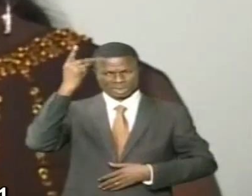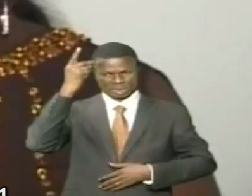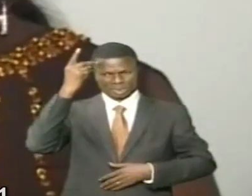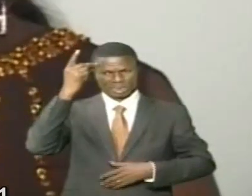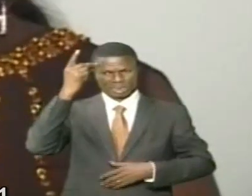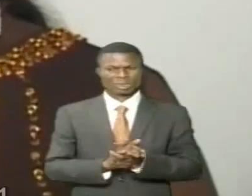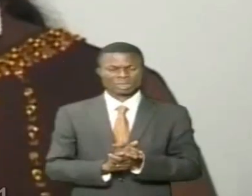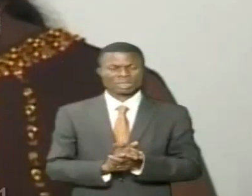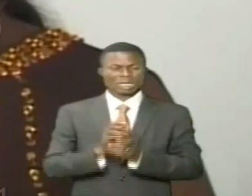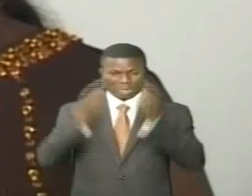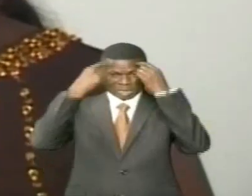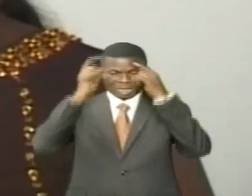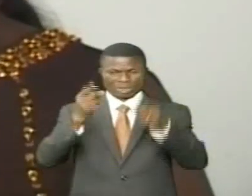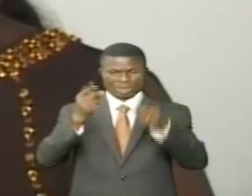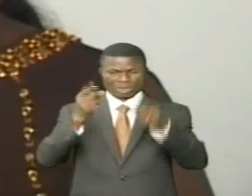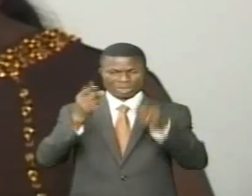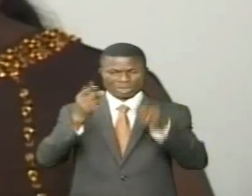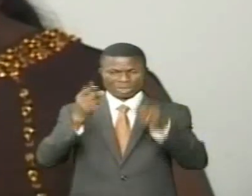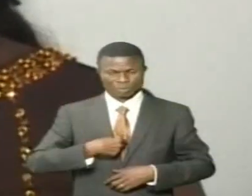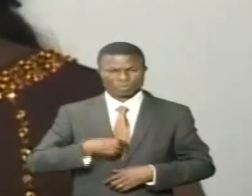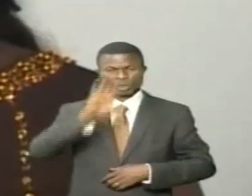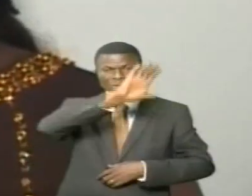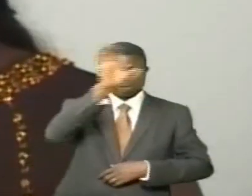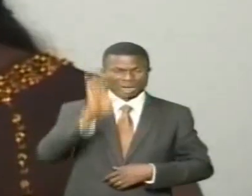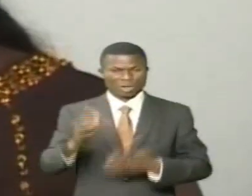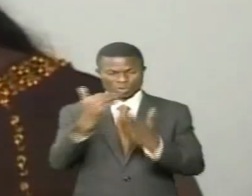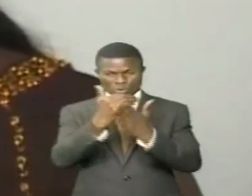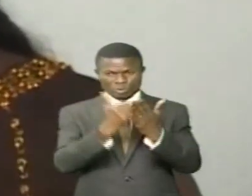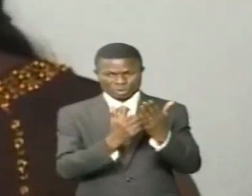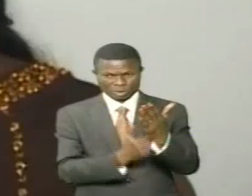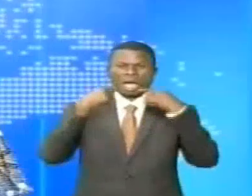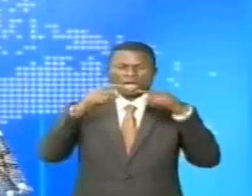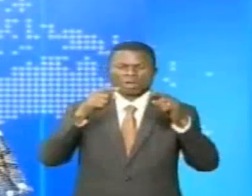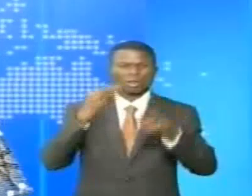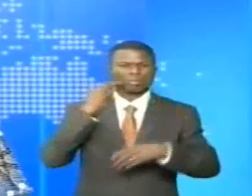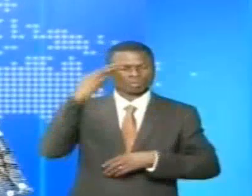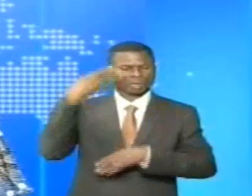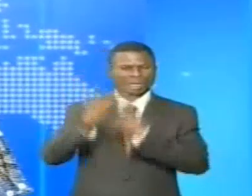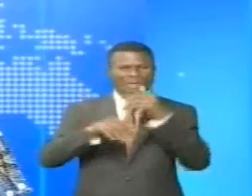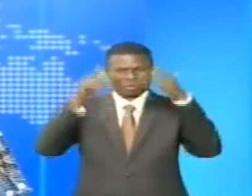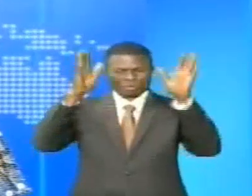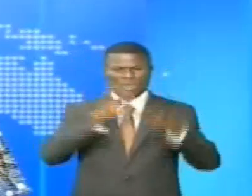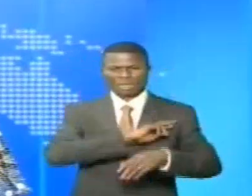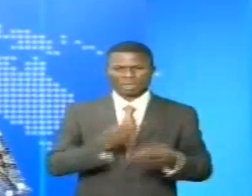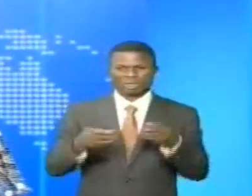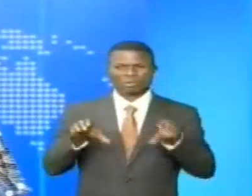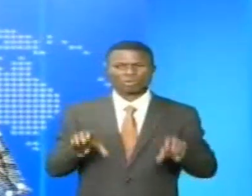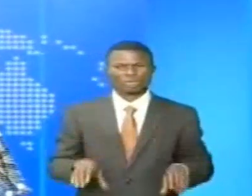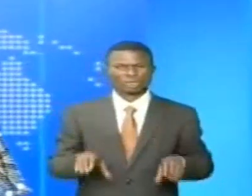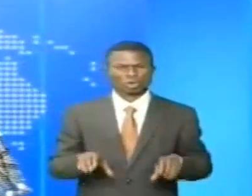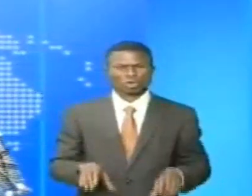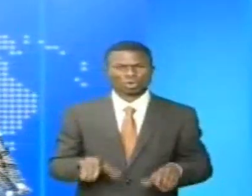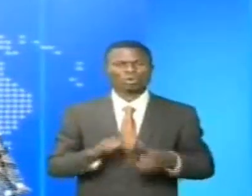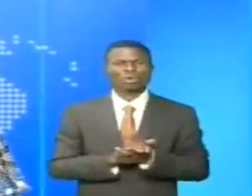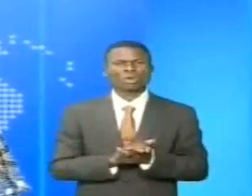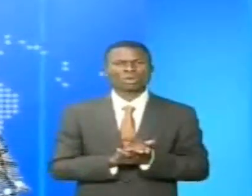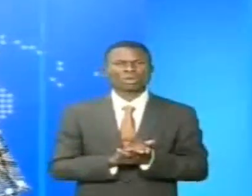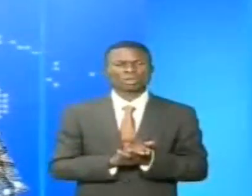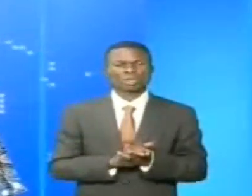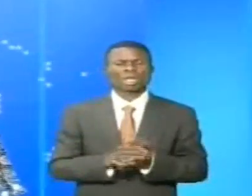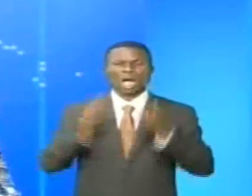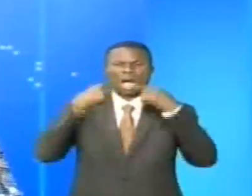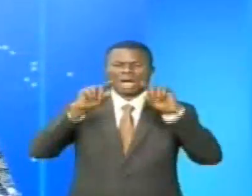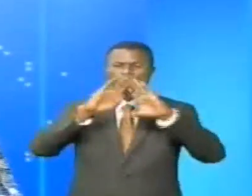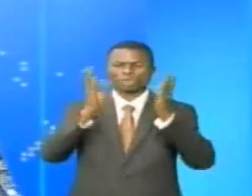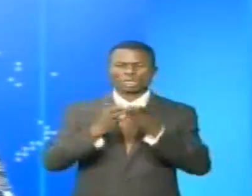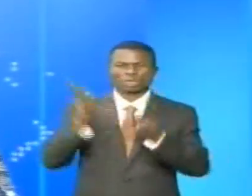Mon engagement pour la communauté commune cité des affaires étrangères de la République démocratique du Congo porte à la